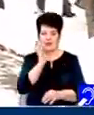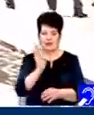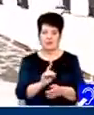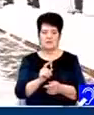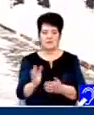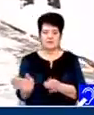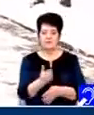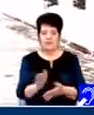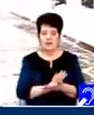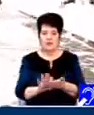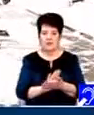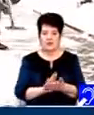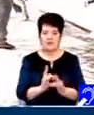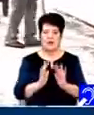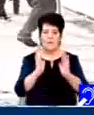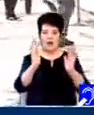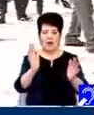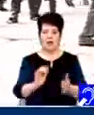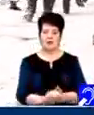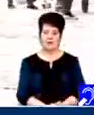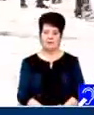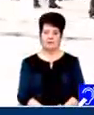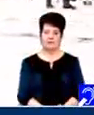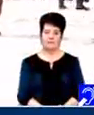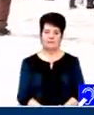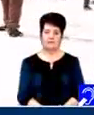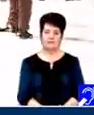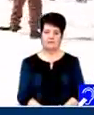cu zăpada și gheața din parc.